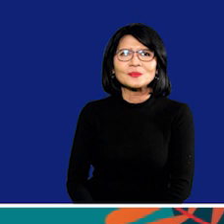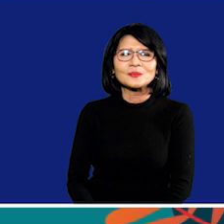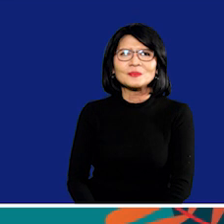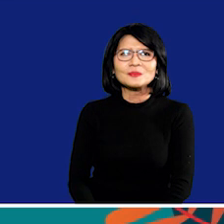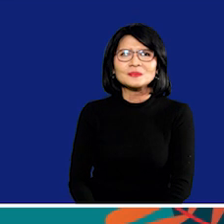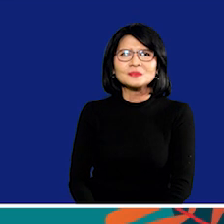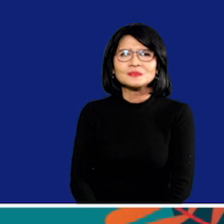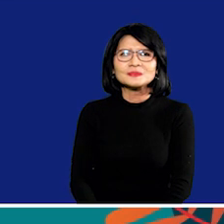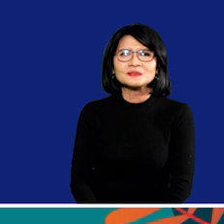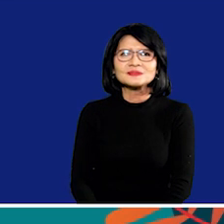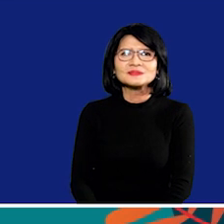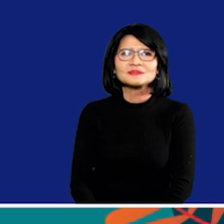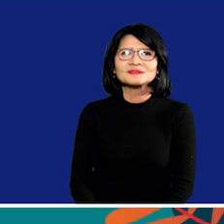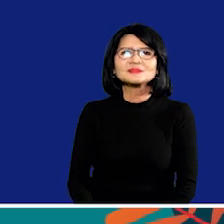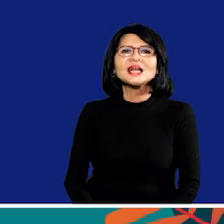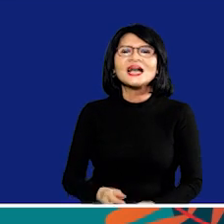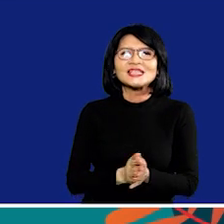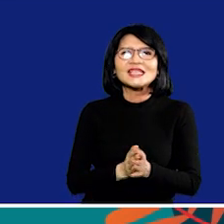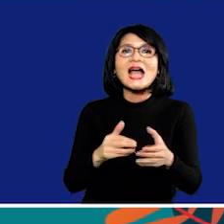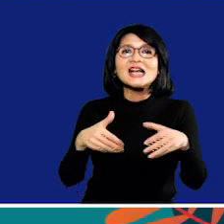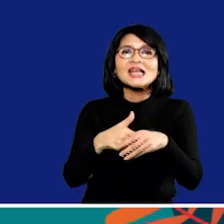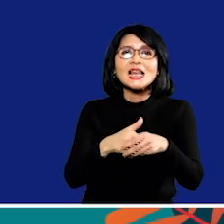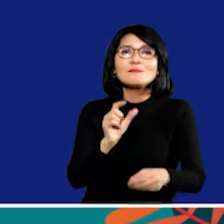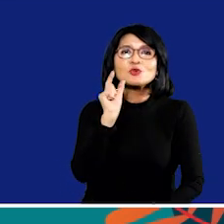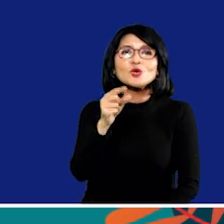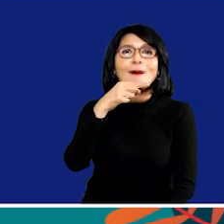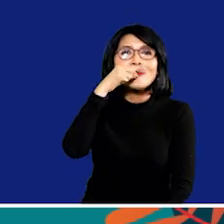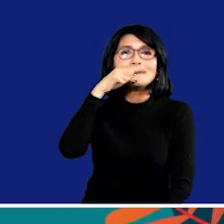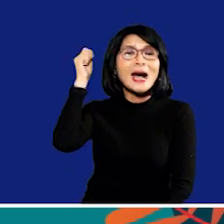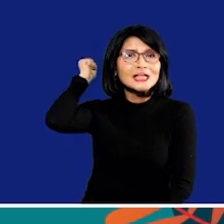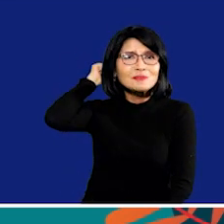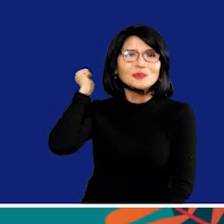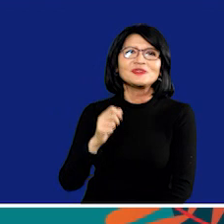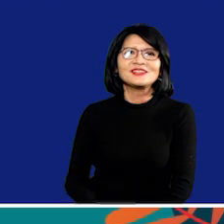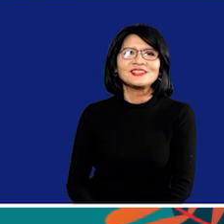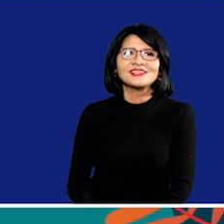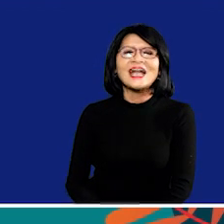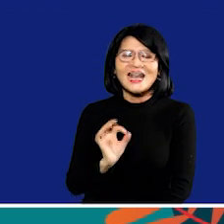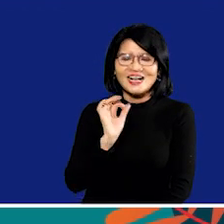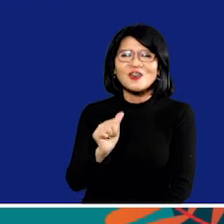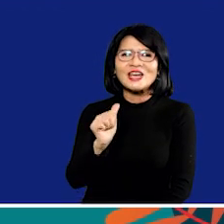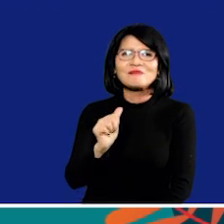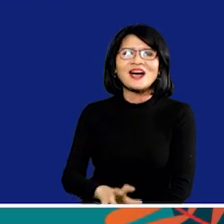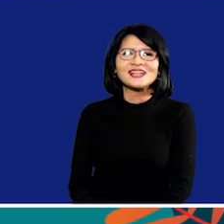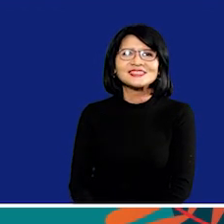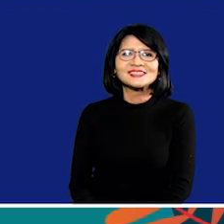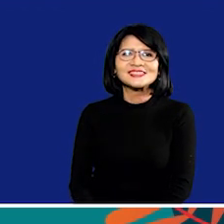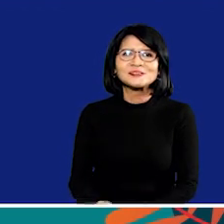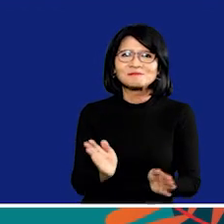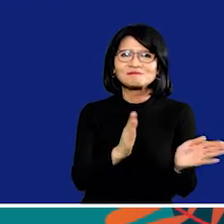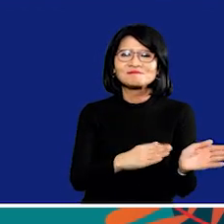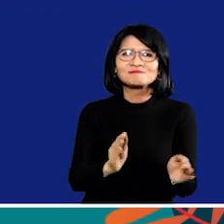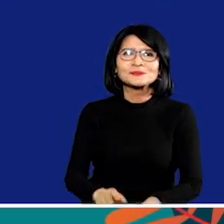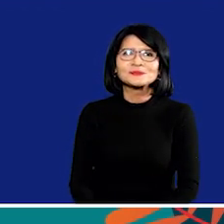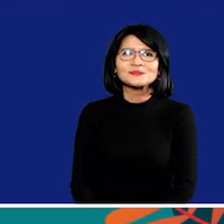senang sekali iya, dengar Pak. Seperti itu. Titip salam ya sama orang tuanya, Ria. Iya, Pak. Terima kasih.